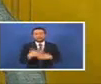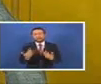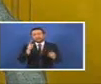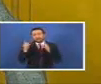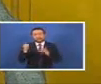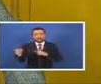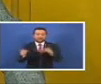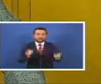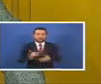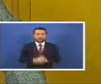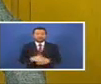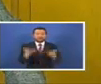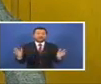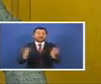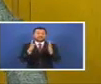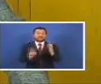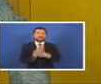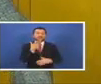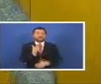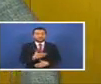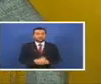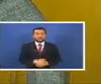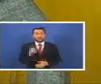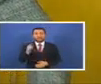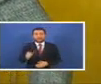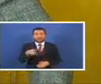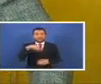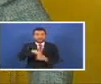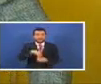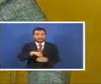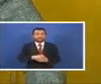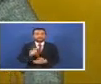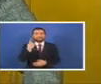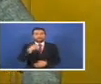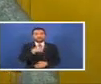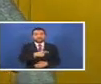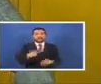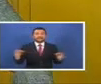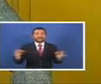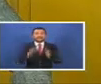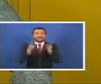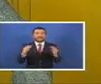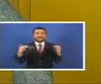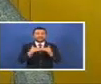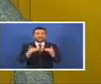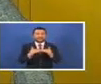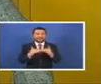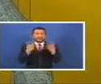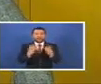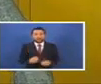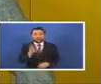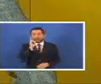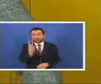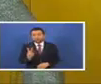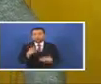yargıyı karşı karşıya getirip bunun arasında bir denklik olduğu